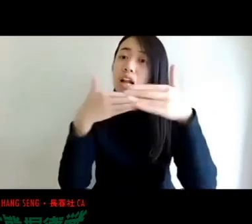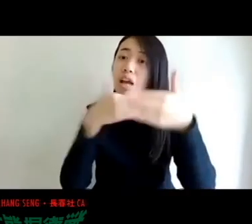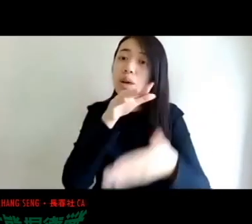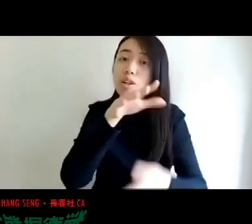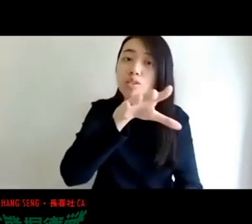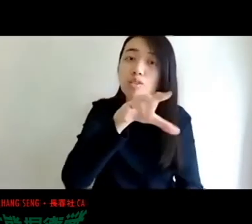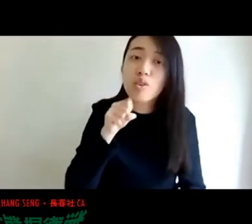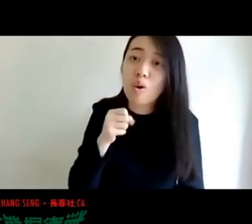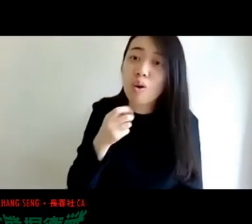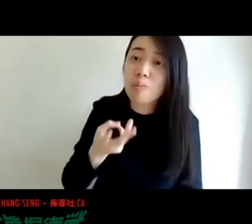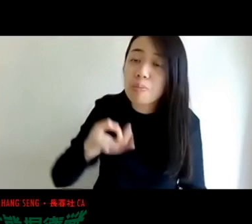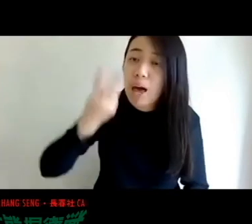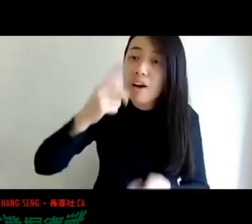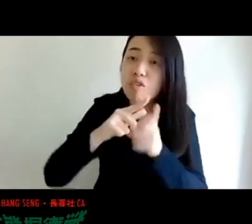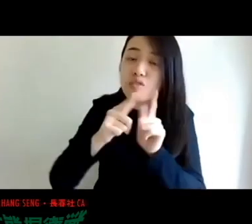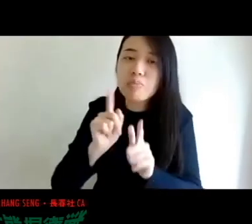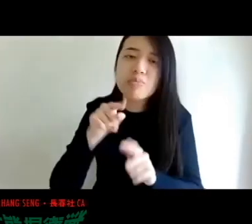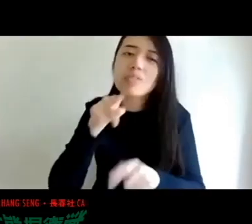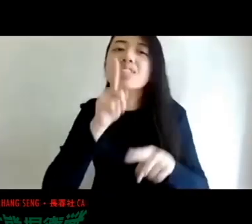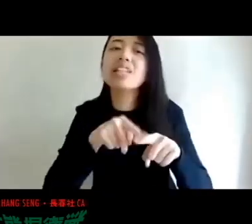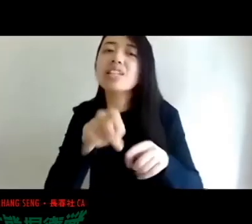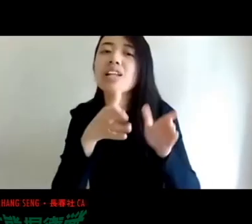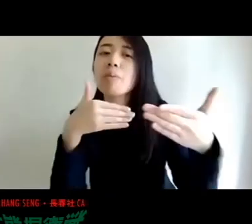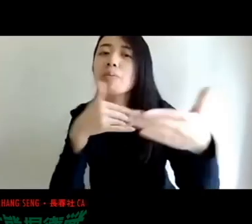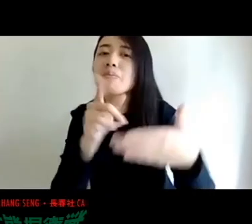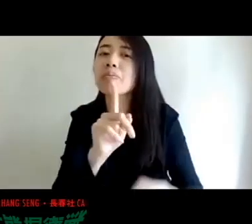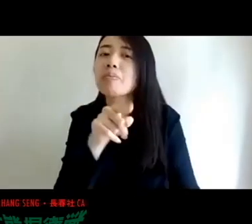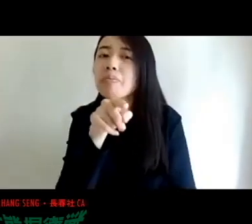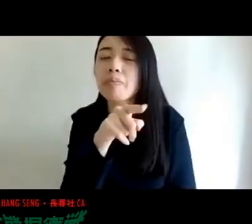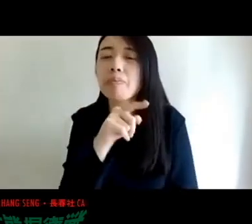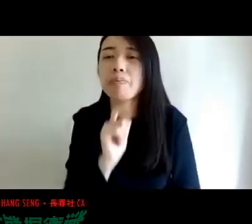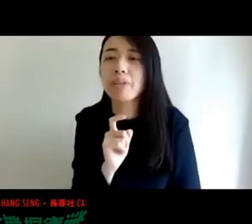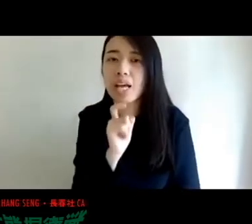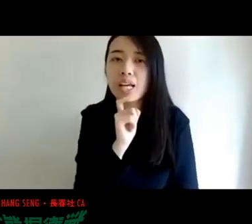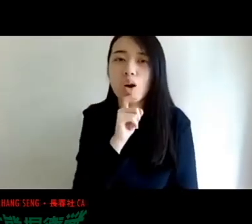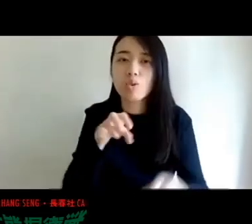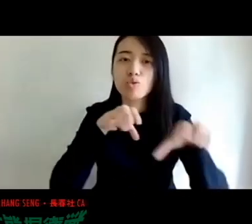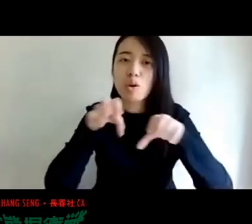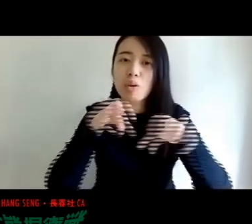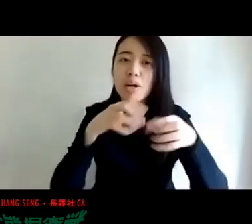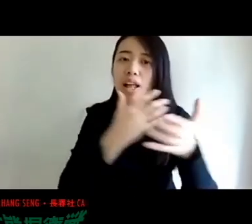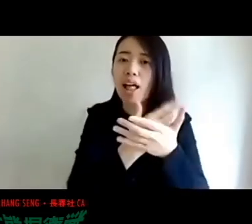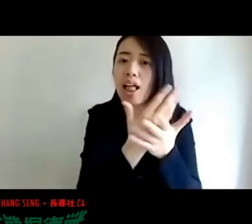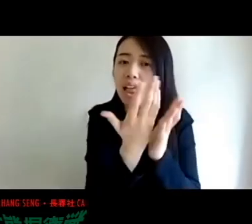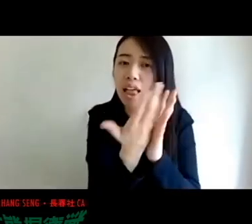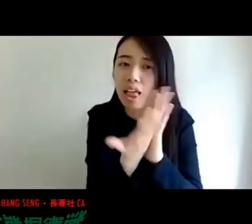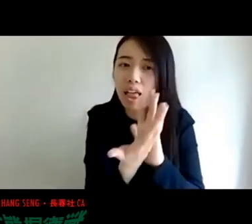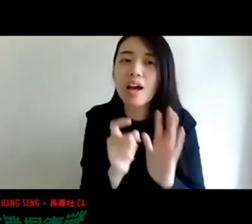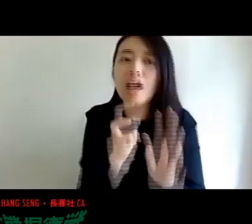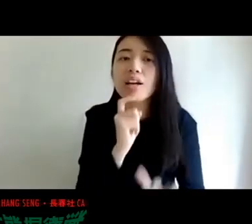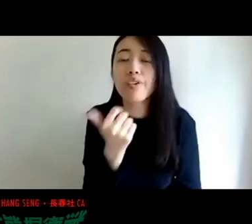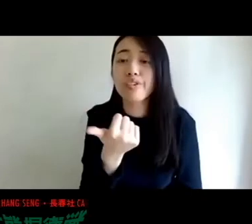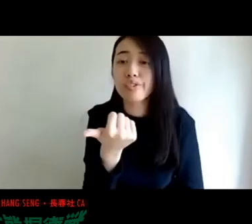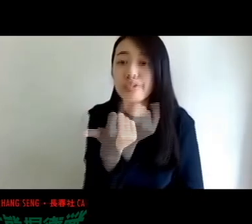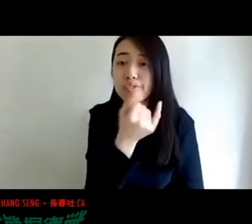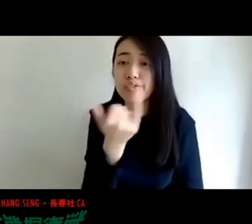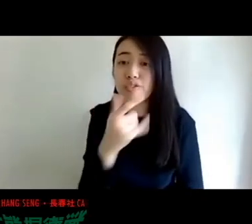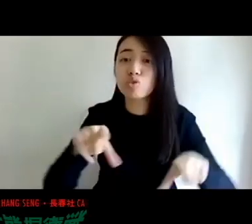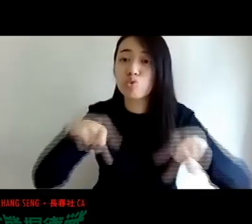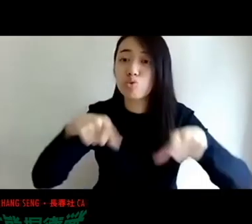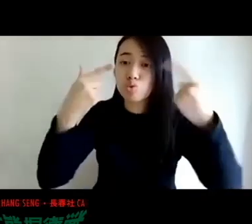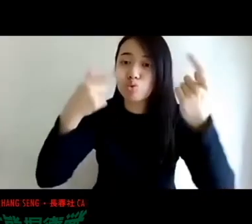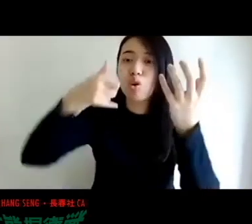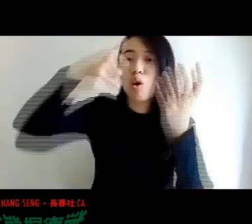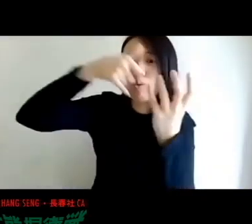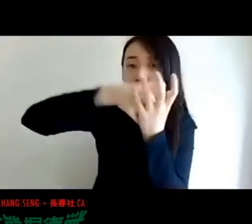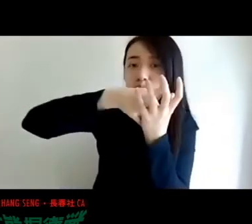品咧？咁呢個獎品係咩嚟嘅咧？其實就係一啲唔同動物啦。咁佢哋咧有啲係都係生長喺個樹上面，咁